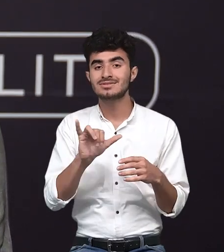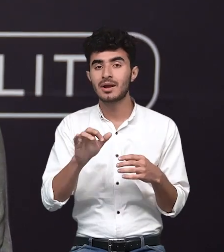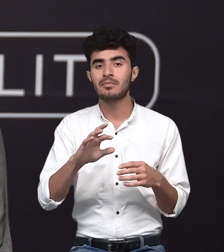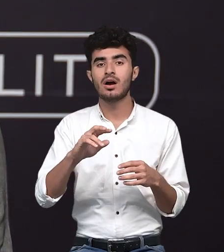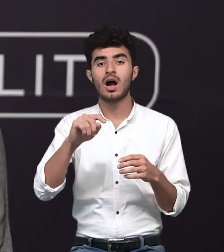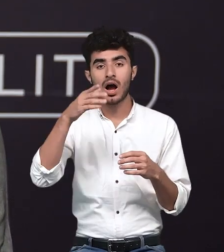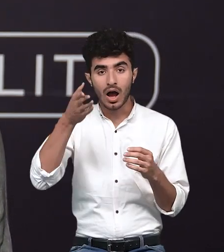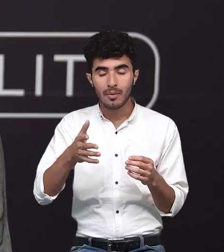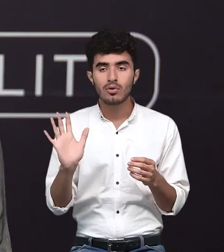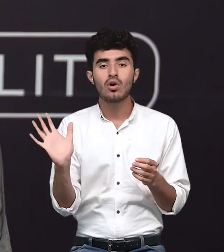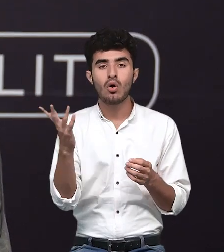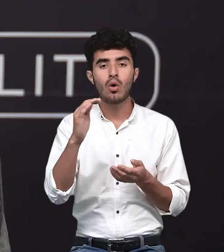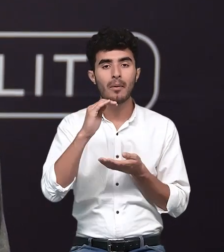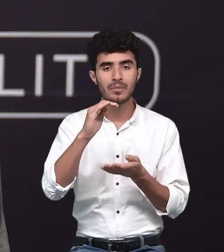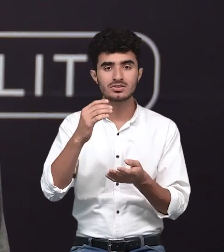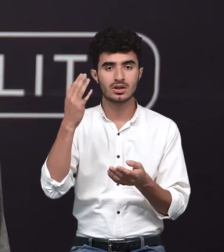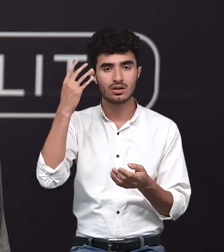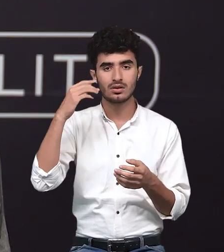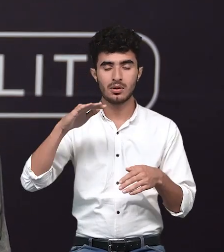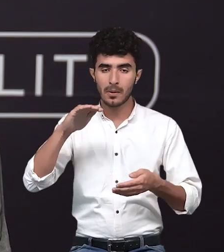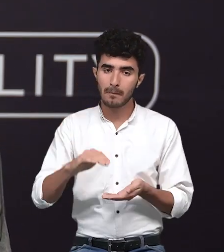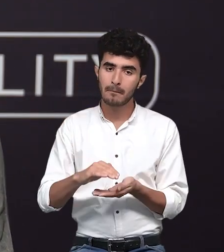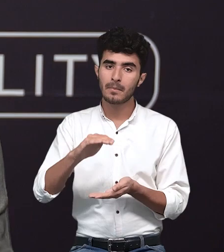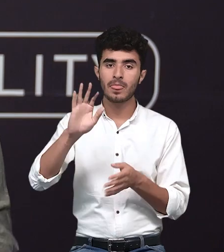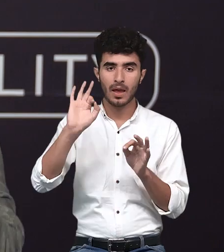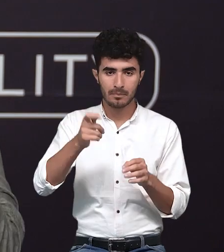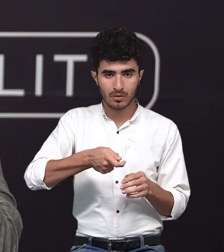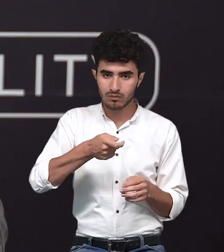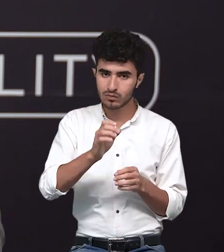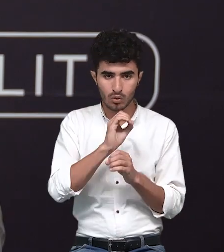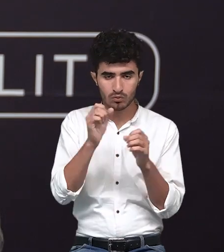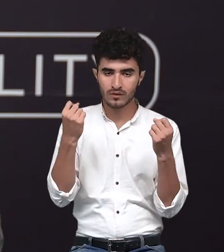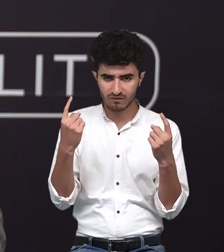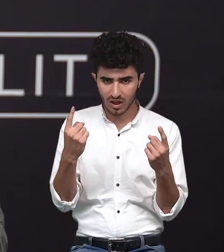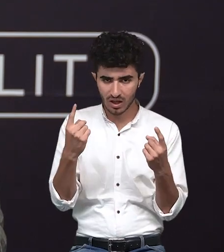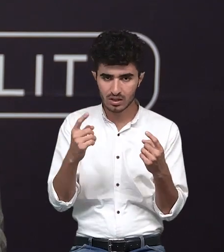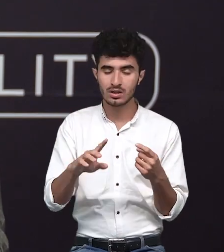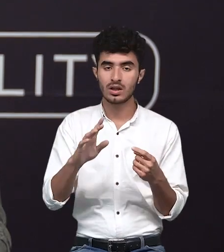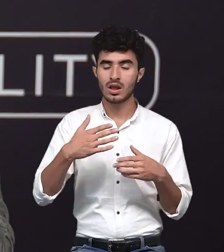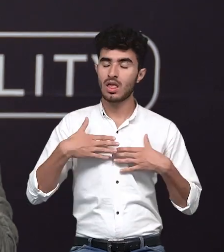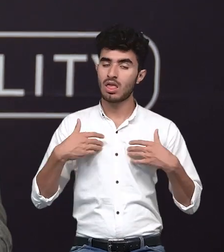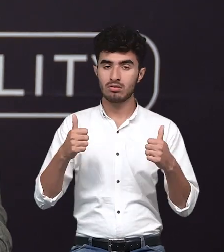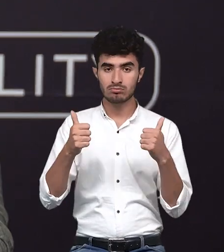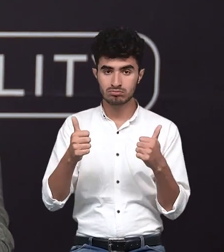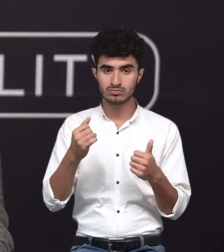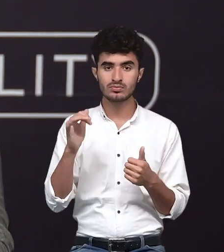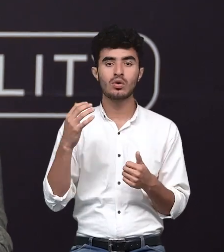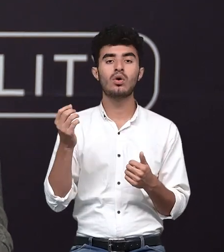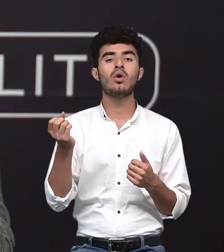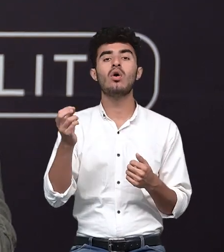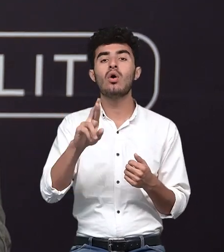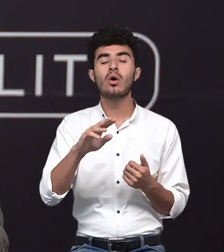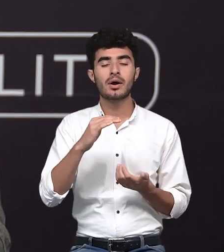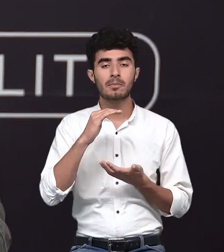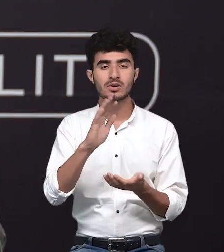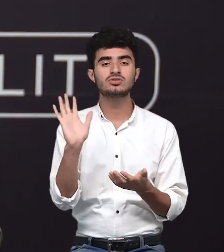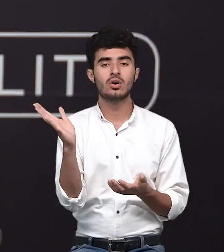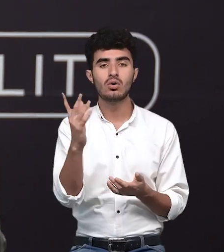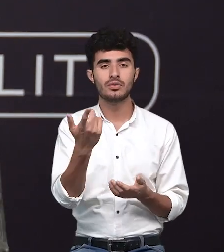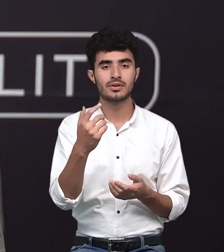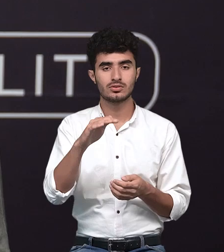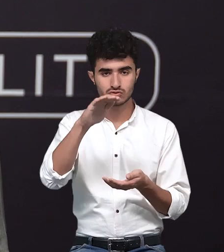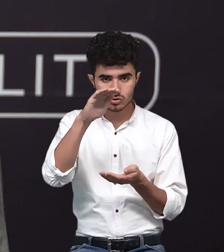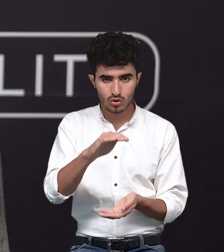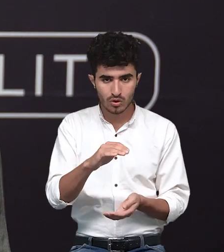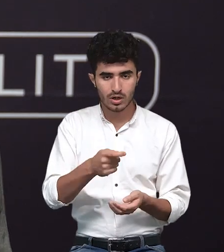रिसर्च हार्वर्ड में शुरू हो गई है कि उनका ख़्याल है कि हमारे हेल्थ पे बर्डन आ रहा है इस ट्रॉमा की वजह से। तो क्यों ना हम ट्रॉमा